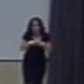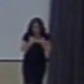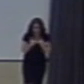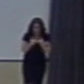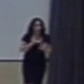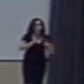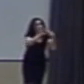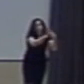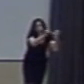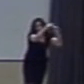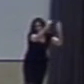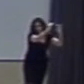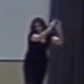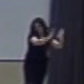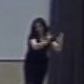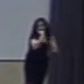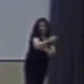els editors s'ha de també